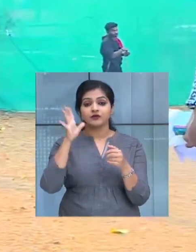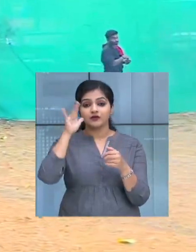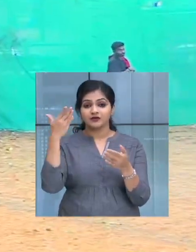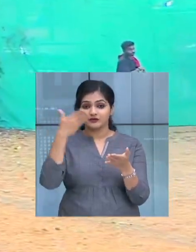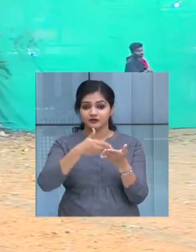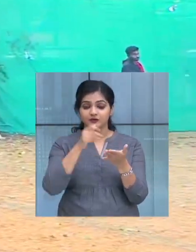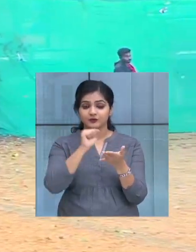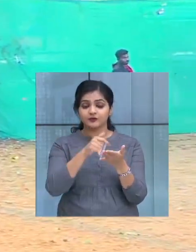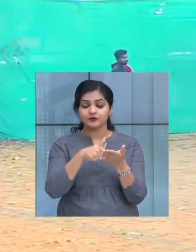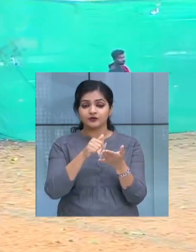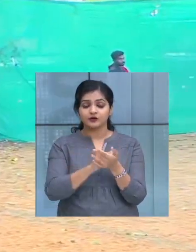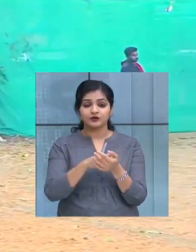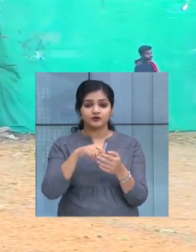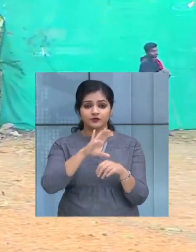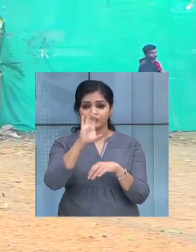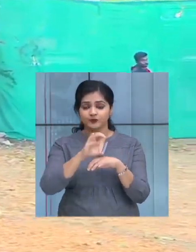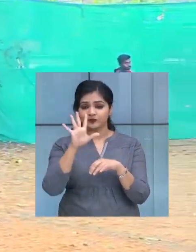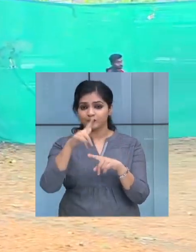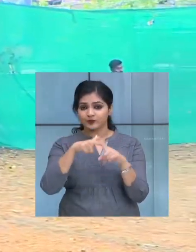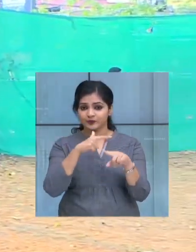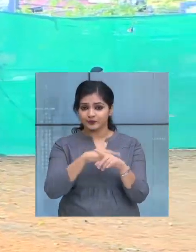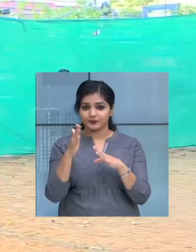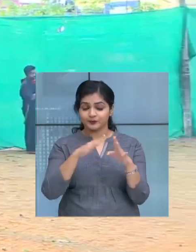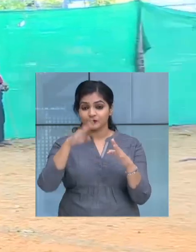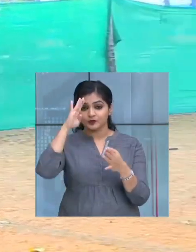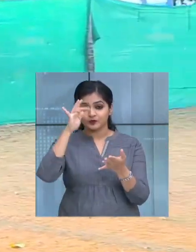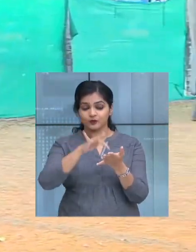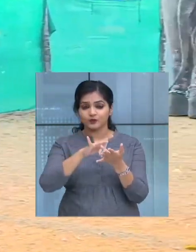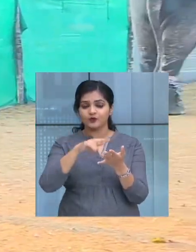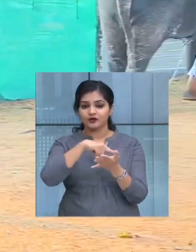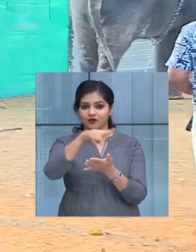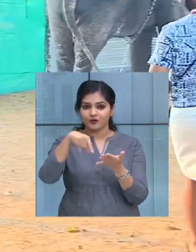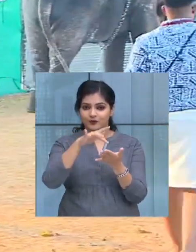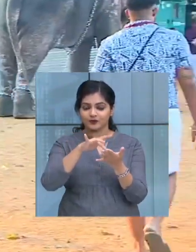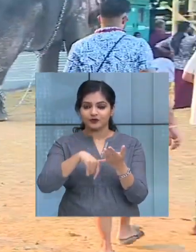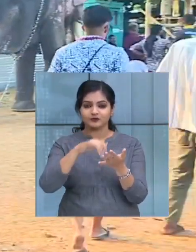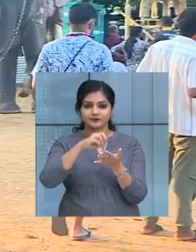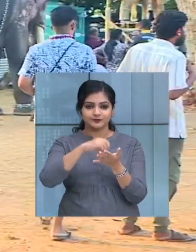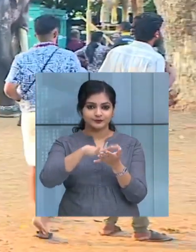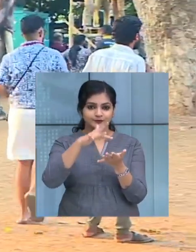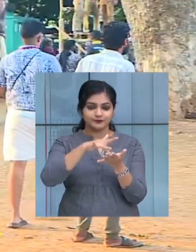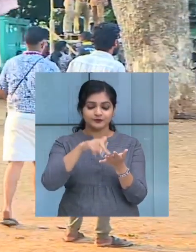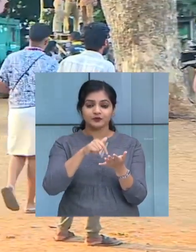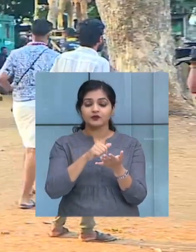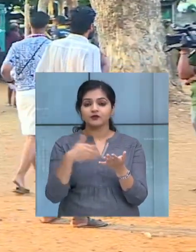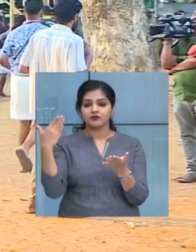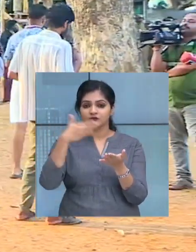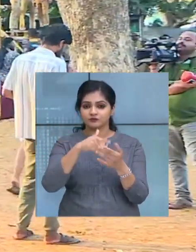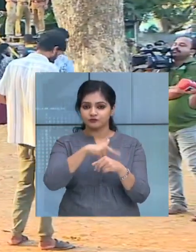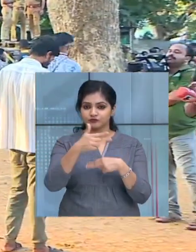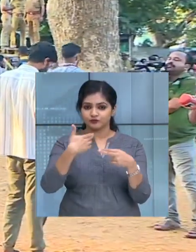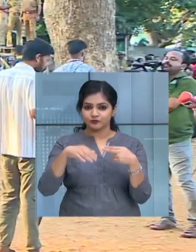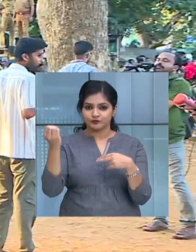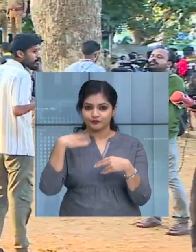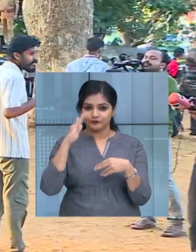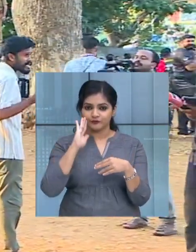തെച്ചിക്കോട്ടുകാവ് രാമചന്ദ്രൻ ഈ പരിശോധനയ്ക്ക് വേണ്ടി തൃശൂർ റൗണ്ടിലുള്ള ഈ ഗ്രൗണ്ടിലേക്ക്, തേക്കിൻകാട് മൈതാനിയിലേക്ക് എത്തുമെന്നാണ്